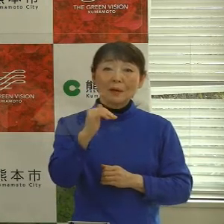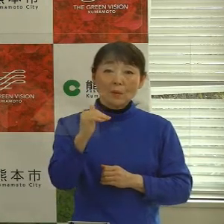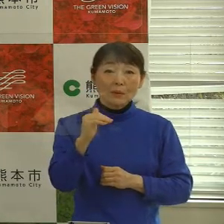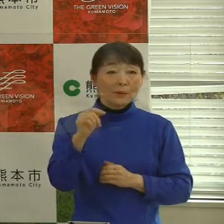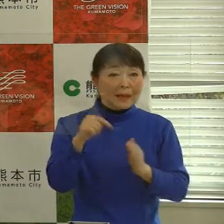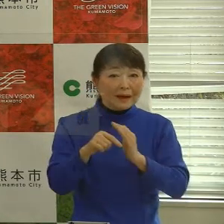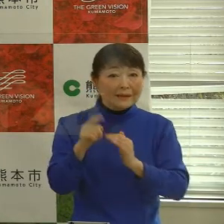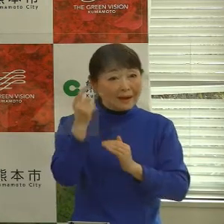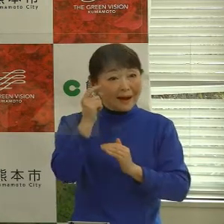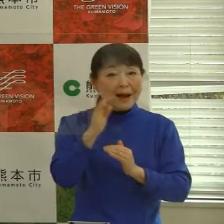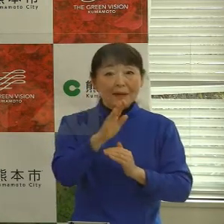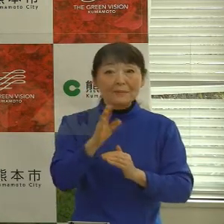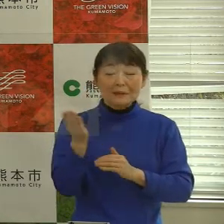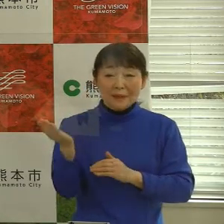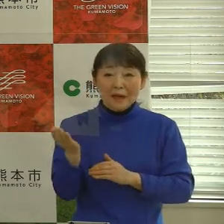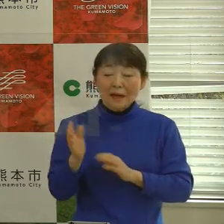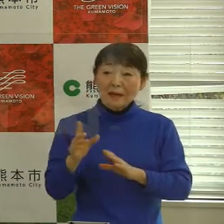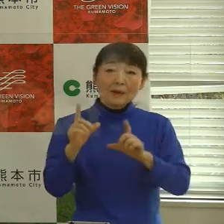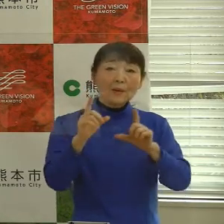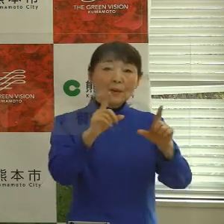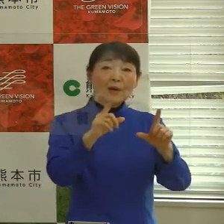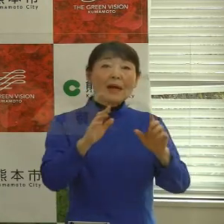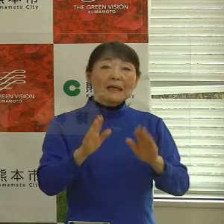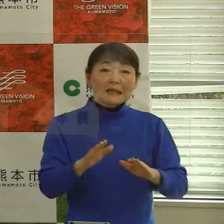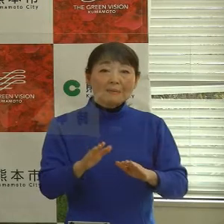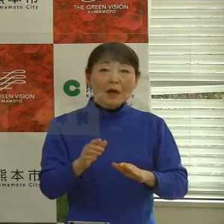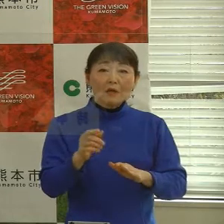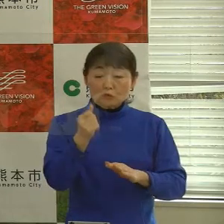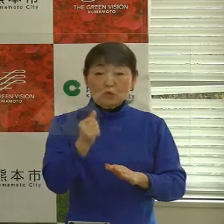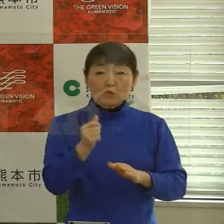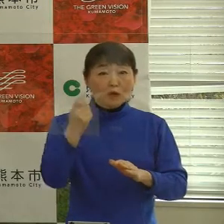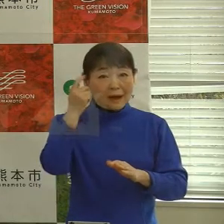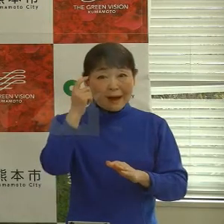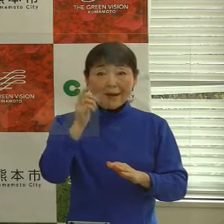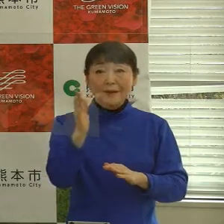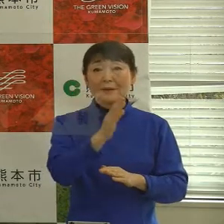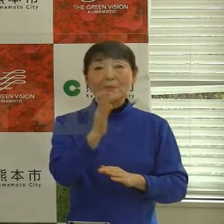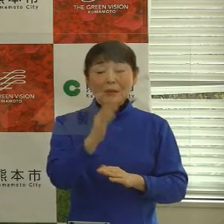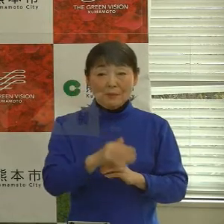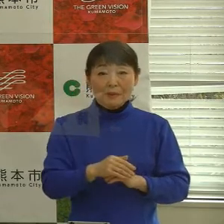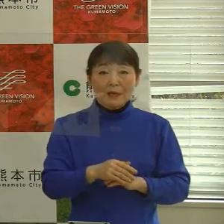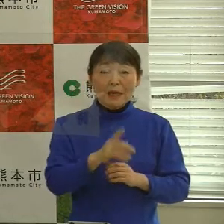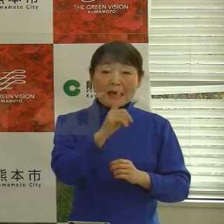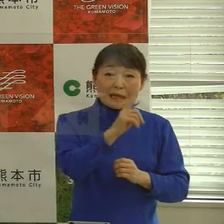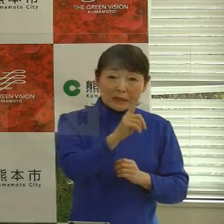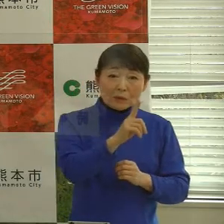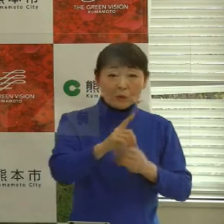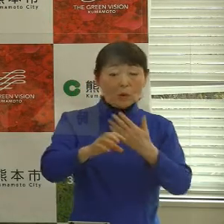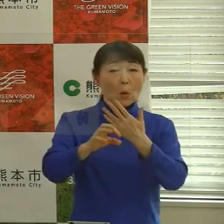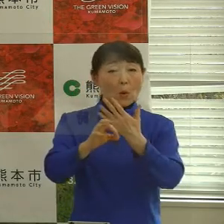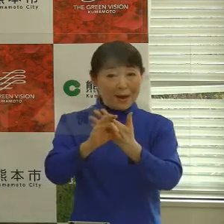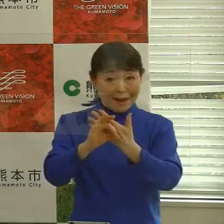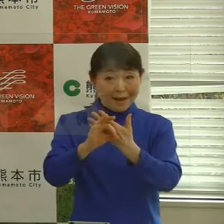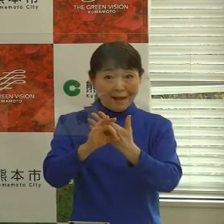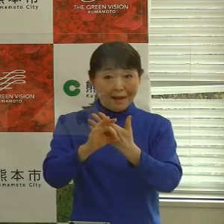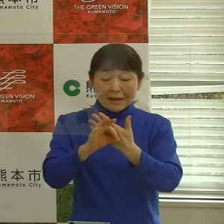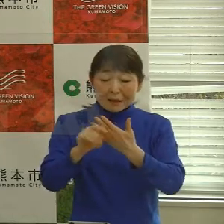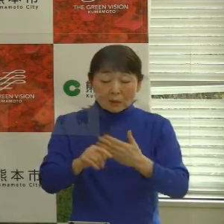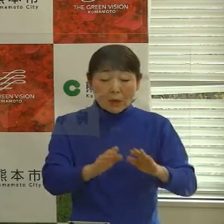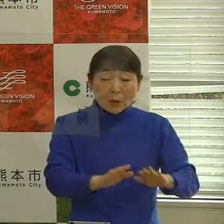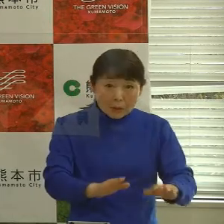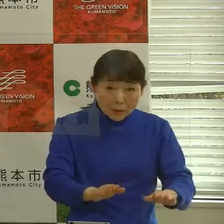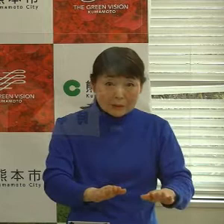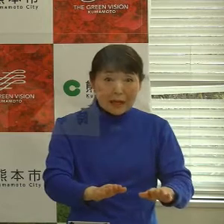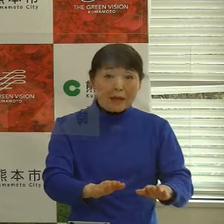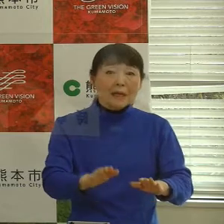今まだ直ちにそういうことを今考えているというわけじゃなくて、まずこの一つのこの事例、そしてこのお子さんあるい